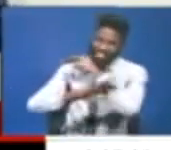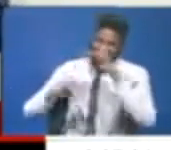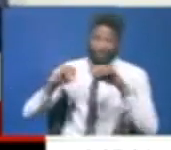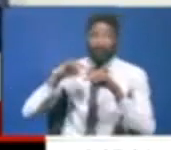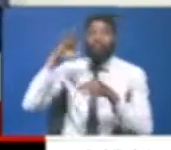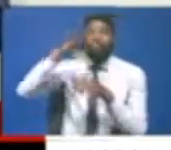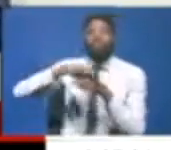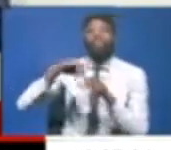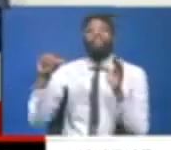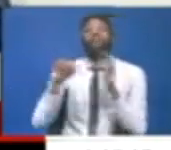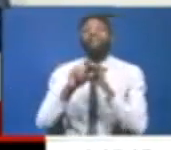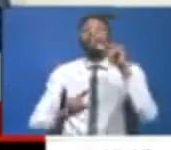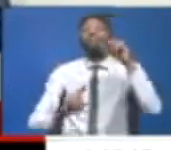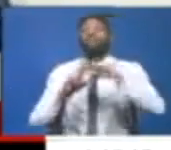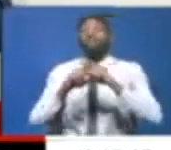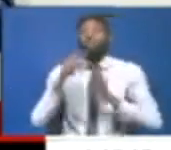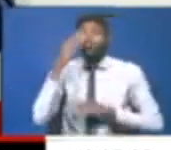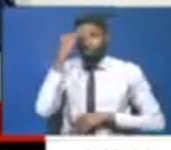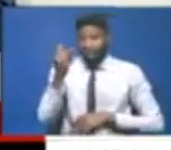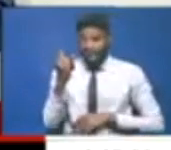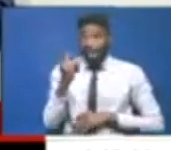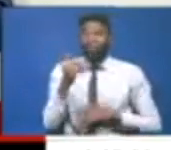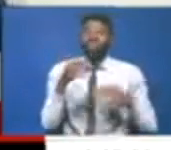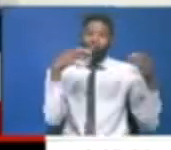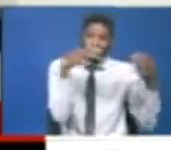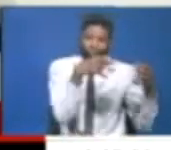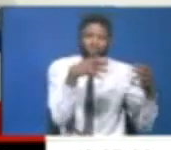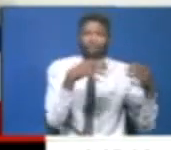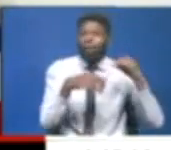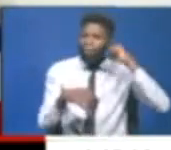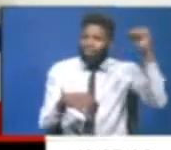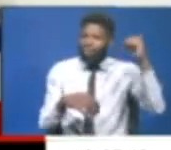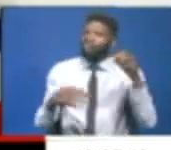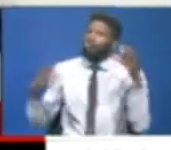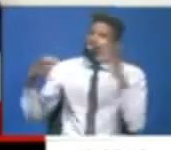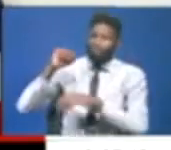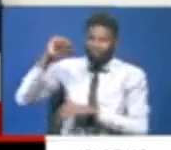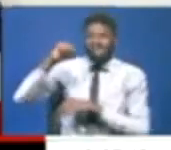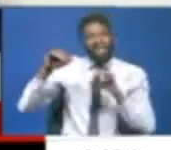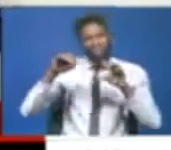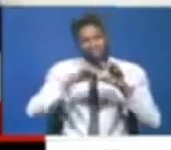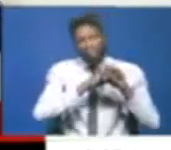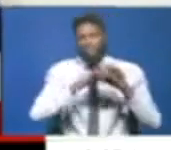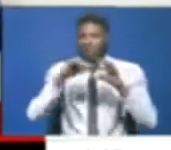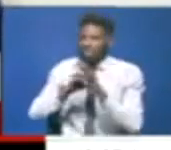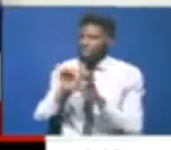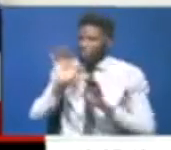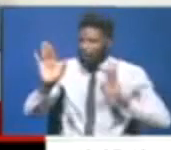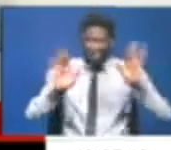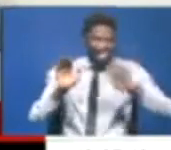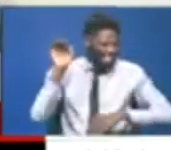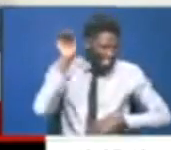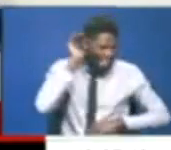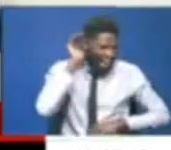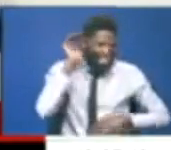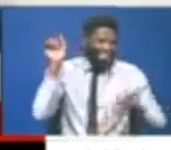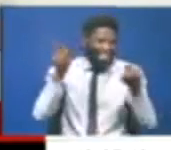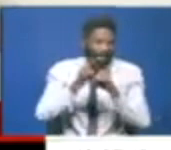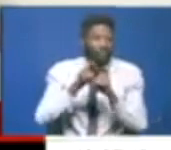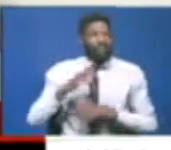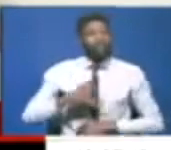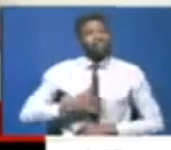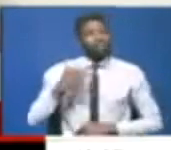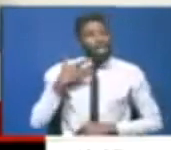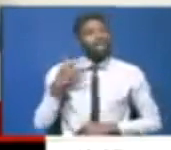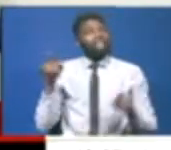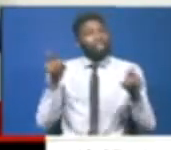Manake wafasi wa zile mirengo ambazo zinashiriki wanaposikia mambo kama hayo na wanaona kwamba labda kuna vipindi kadhaa